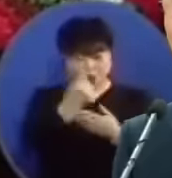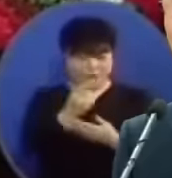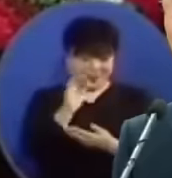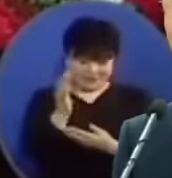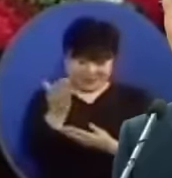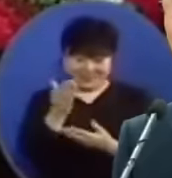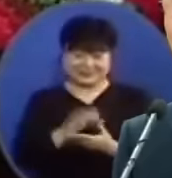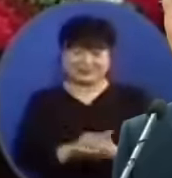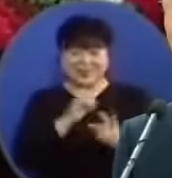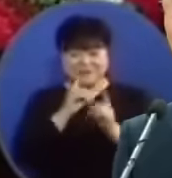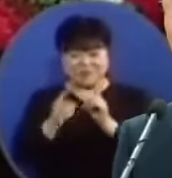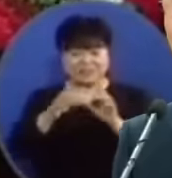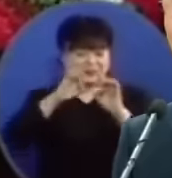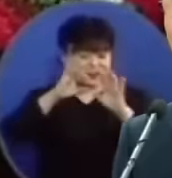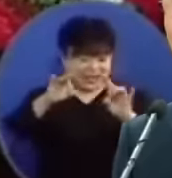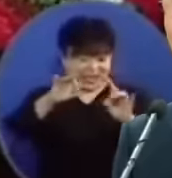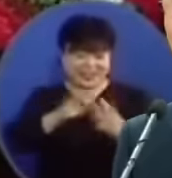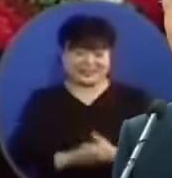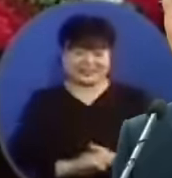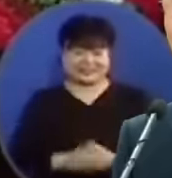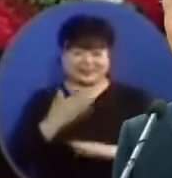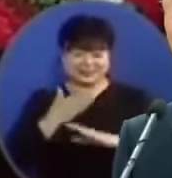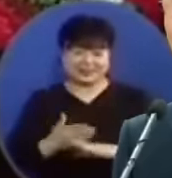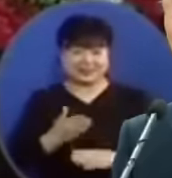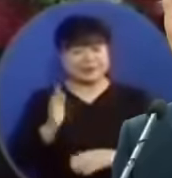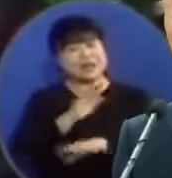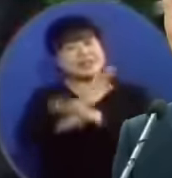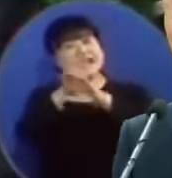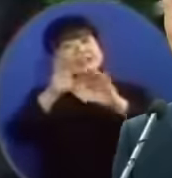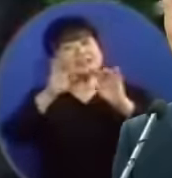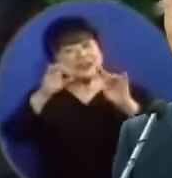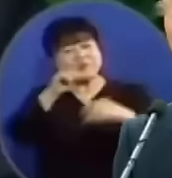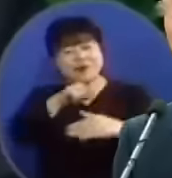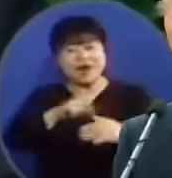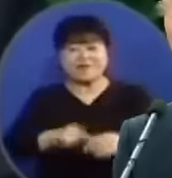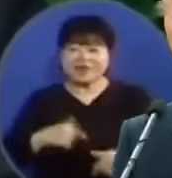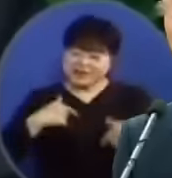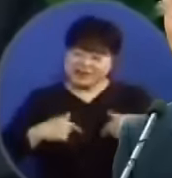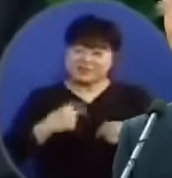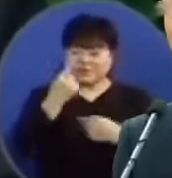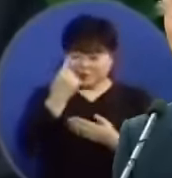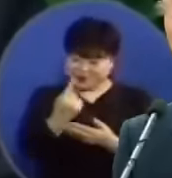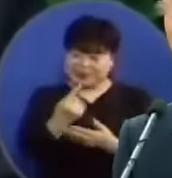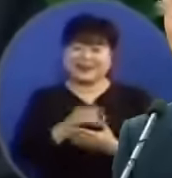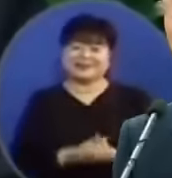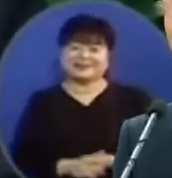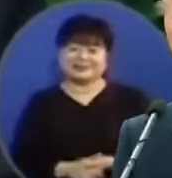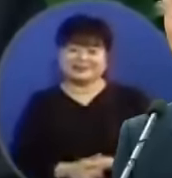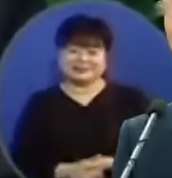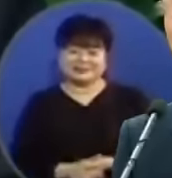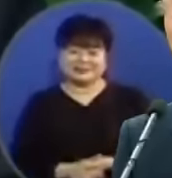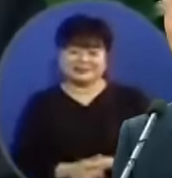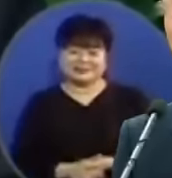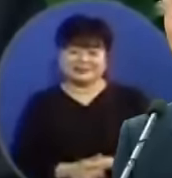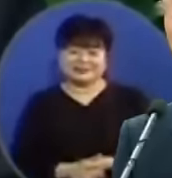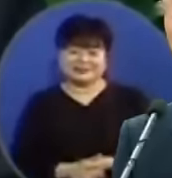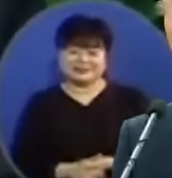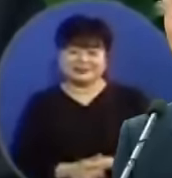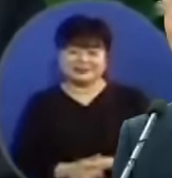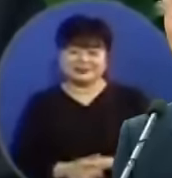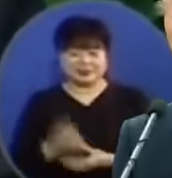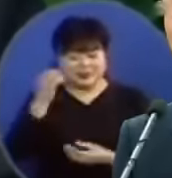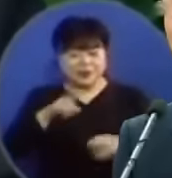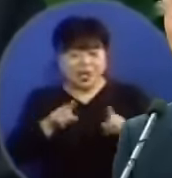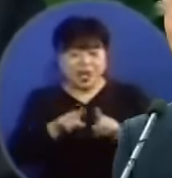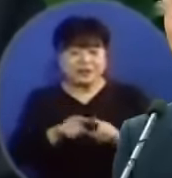것입니다. 말씀을 증거하고 남에게 하늘나라를 전하면 마음에 기쁨이 다가오는 것입니다. 성령과